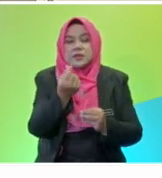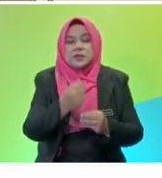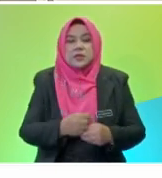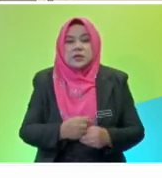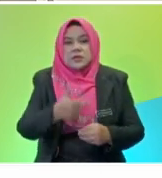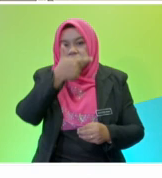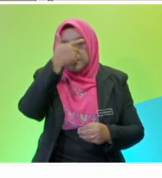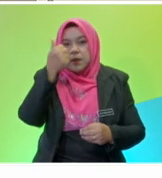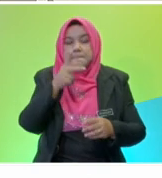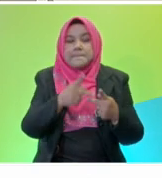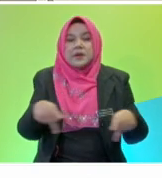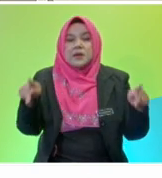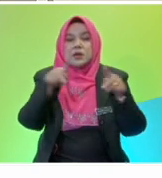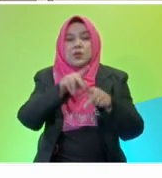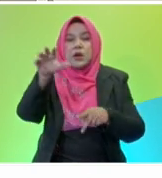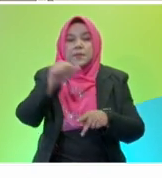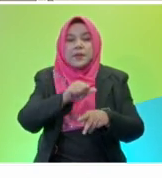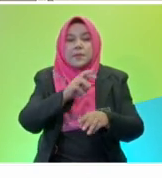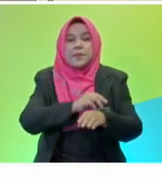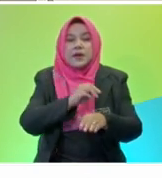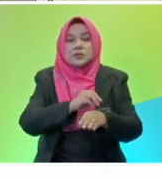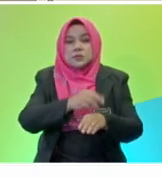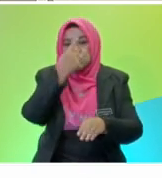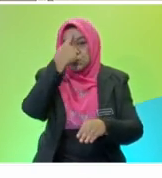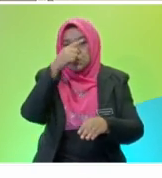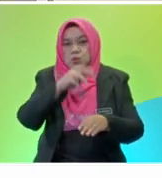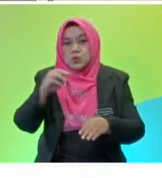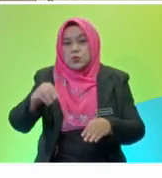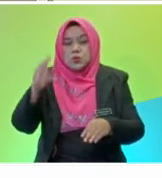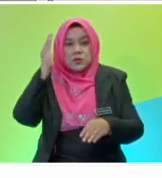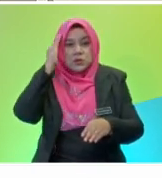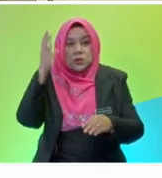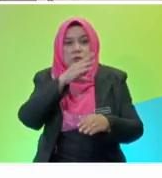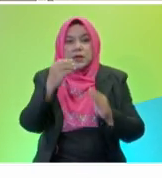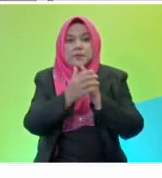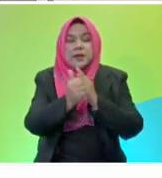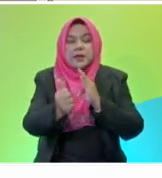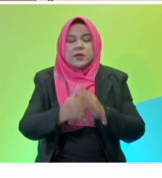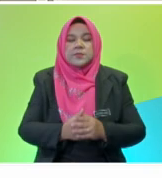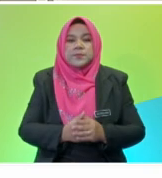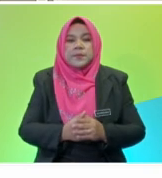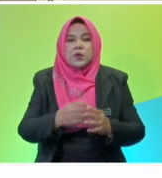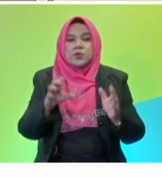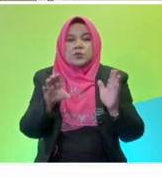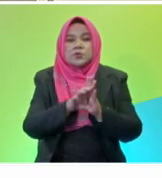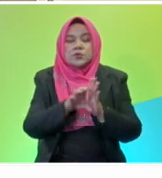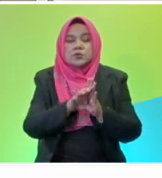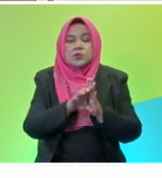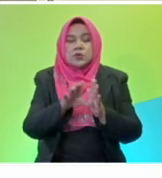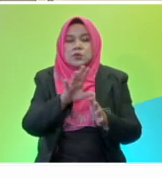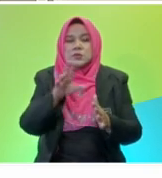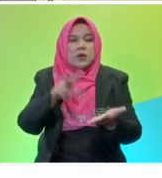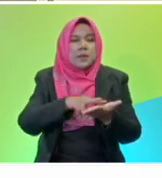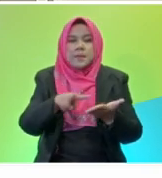perlu ambil masuk untuk apa eee tak menghafal eee tak